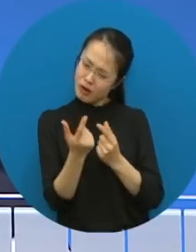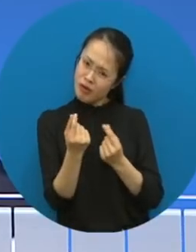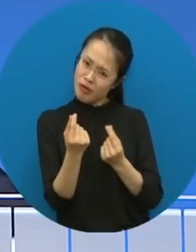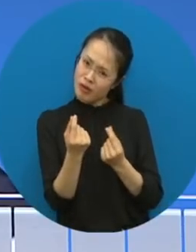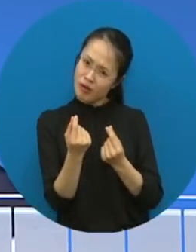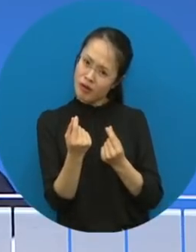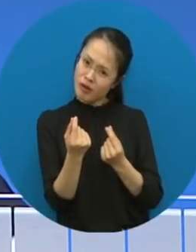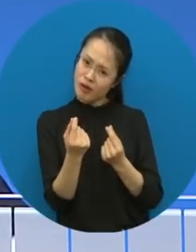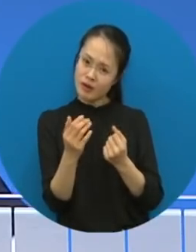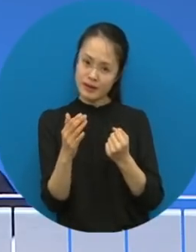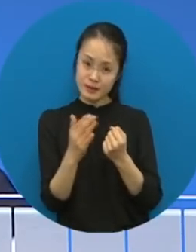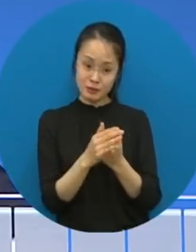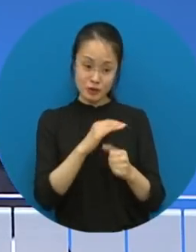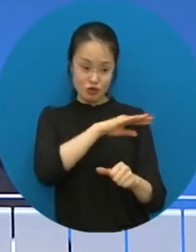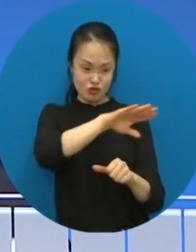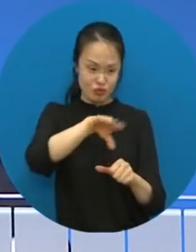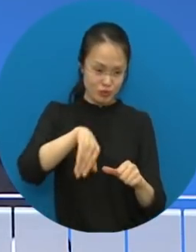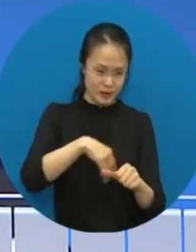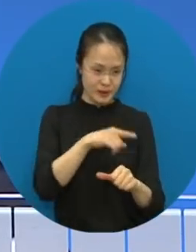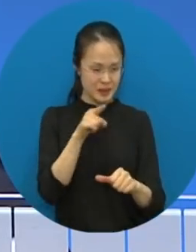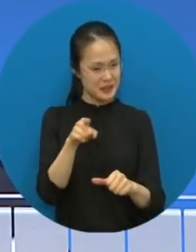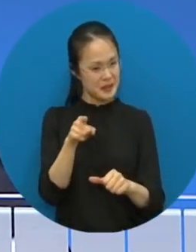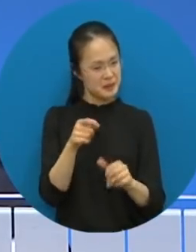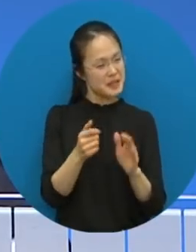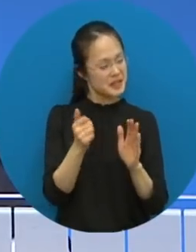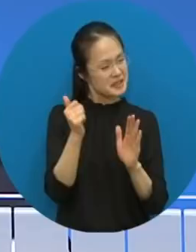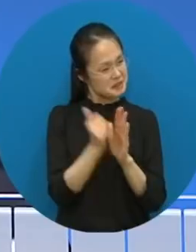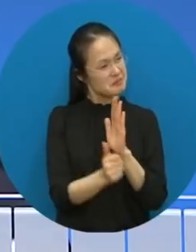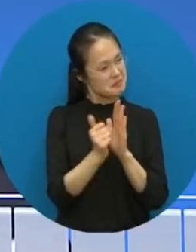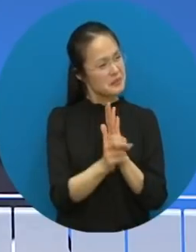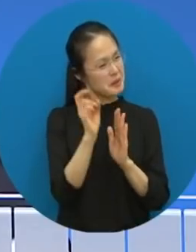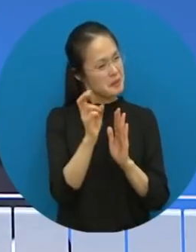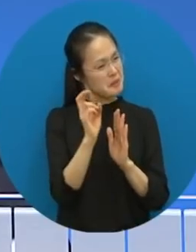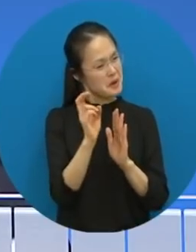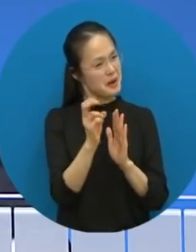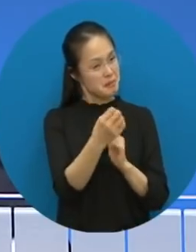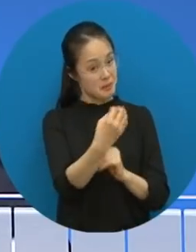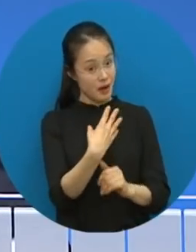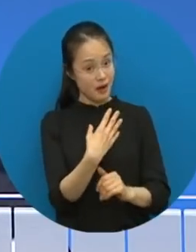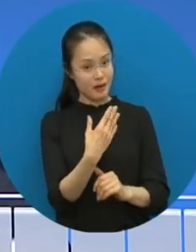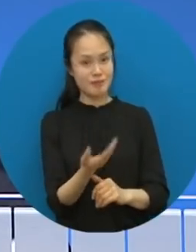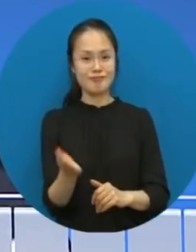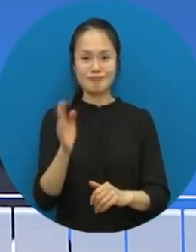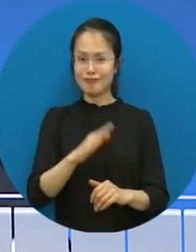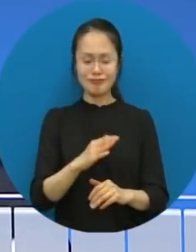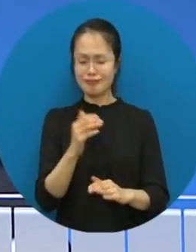세 다리면 망한다, 두 다리면 망한다. 근데 안 망합니다. 할렐루야.